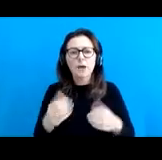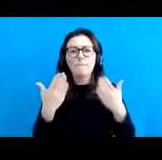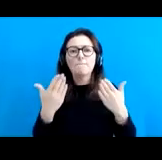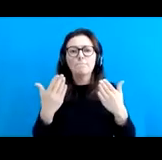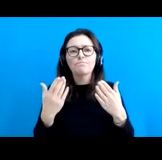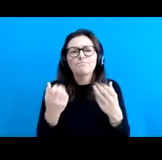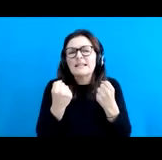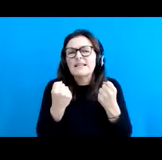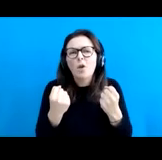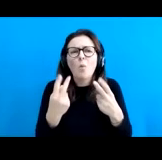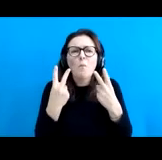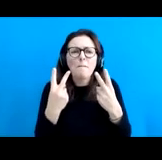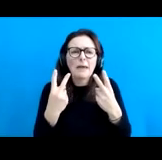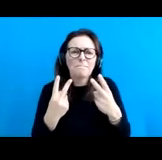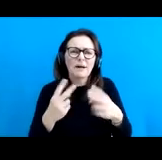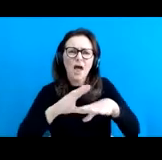ki vstopa v ospredje.